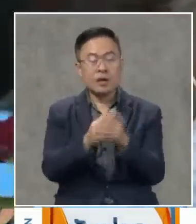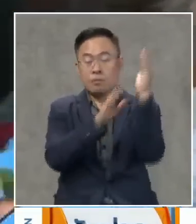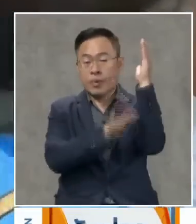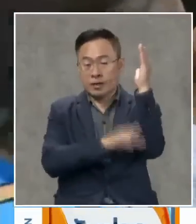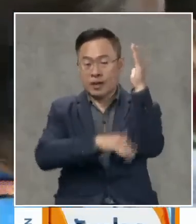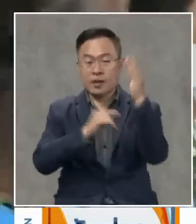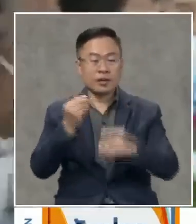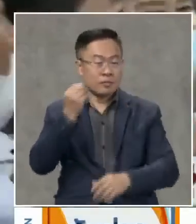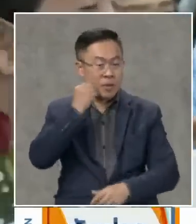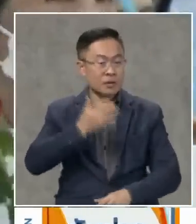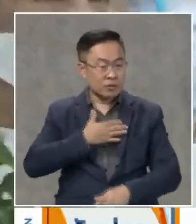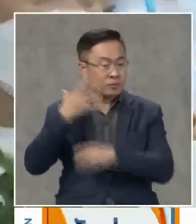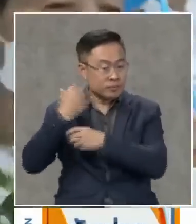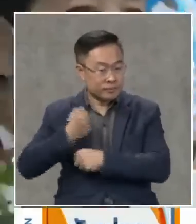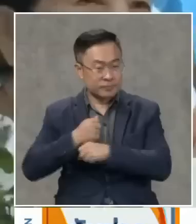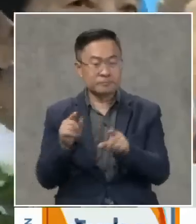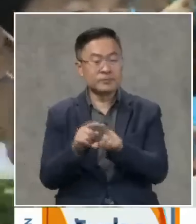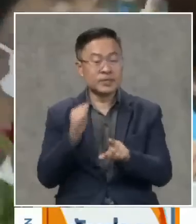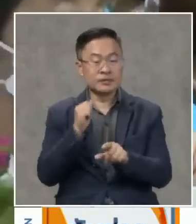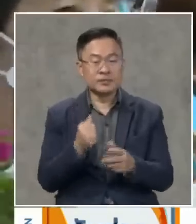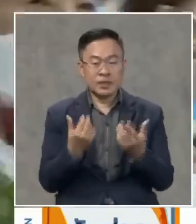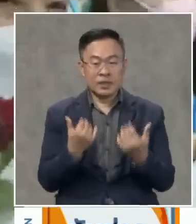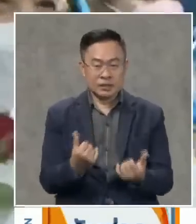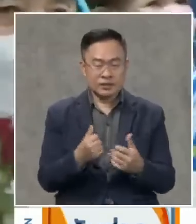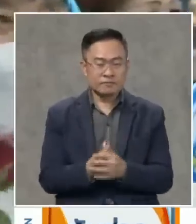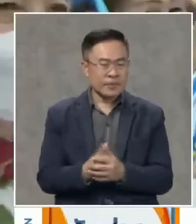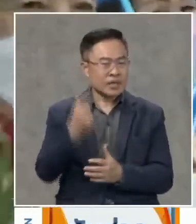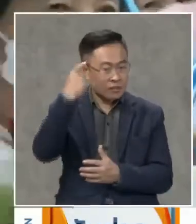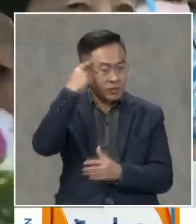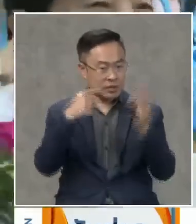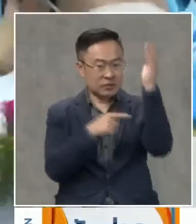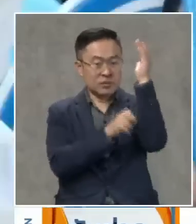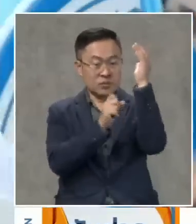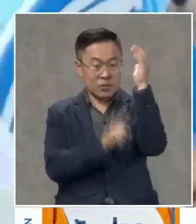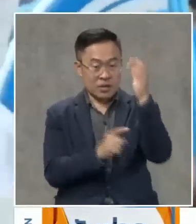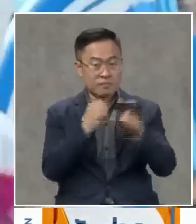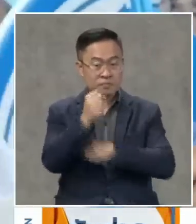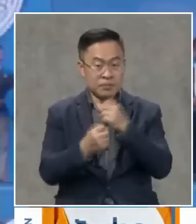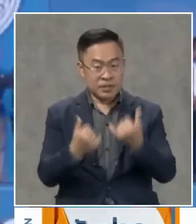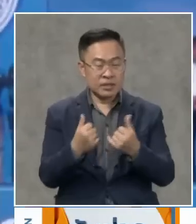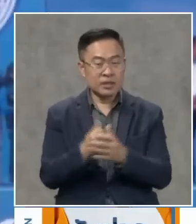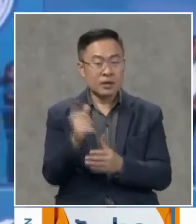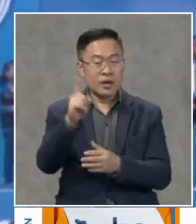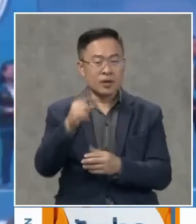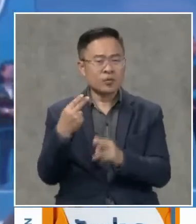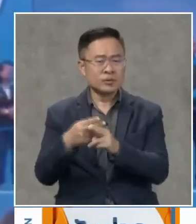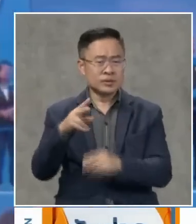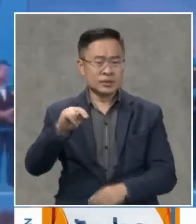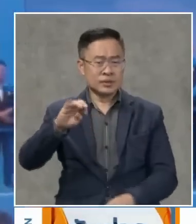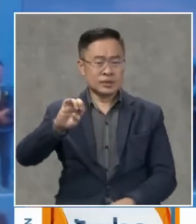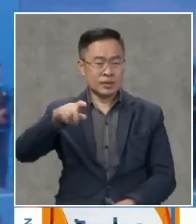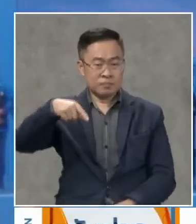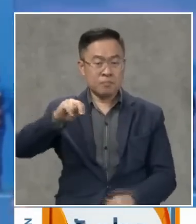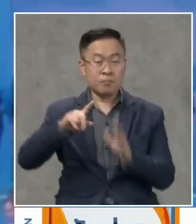รอบนี้กระแสประชาธิปัตย์ไม่มีแผ่วเลยทำให้หมากเกมนี้ที่สงขลามีลุ้นนะคะเพราะว่าแม่ทัพใหญ่อย่างคุณนิพนธ์บุญย